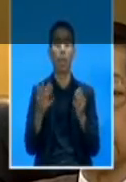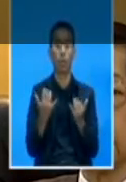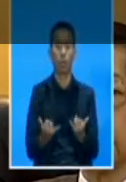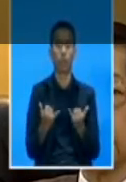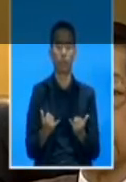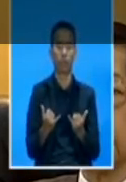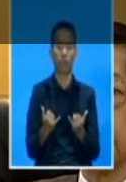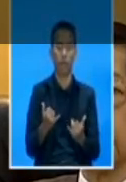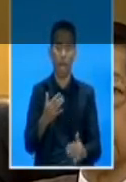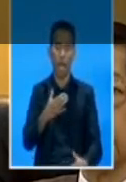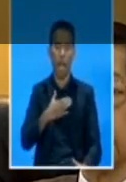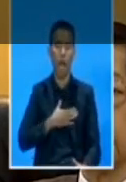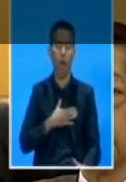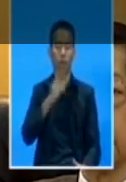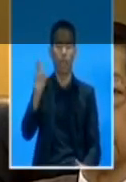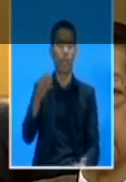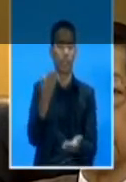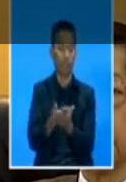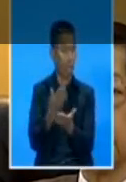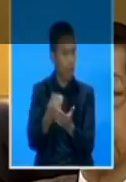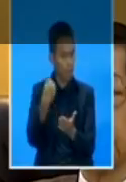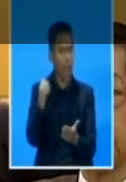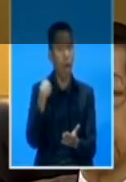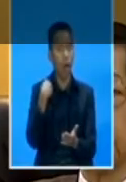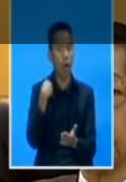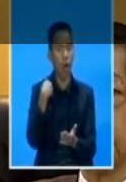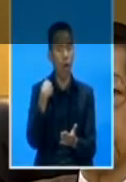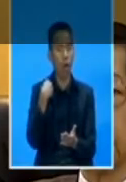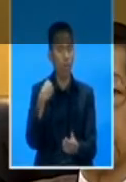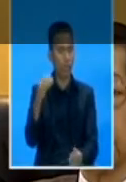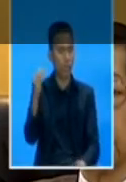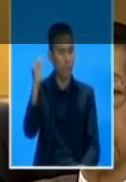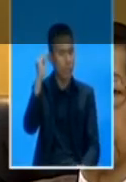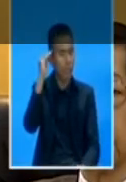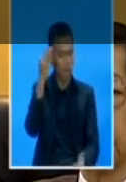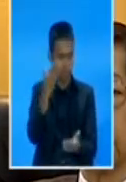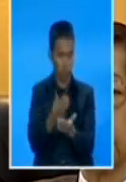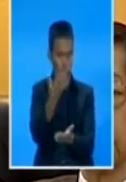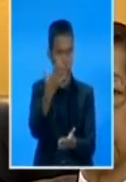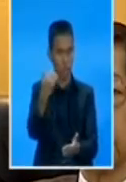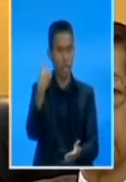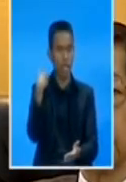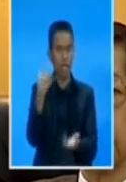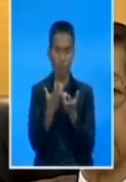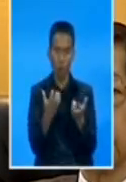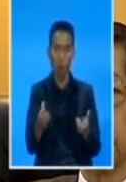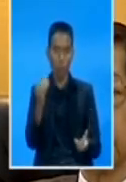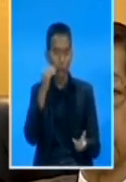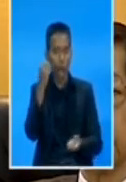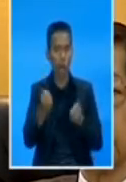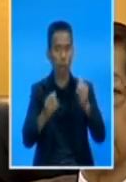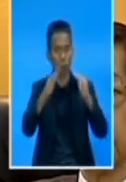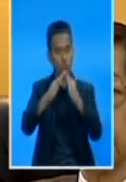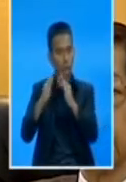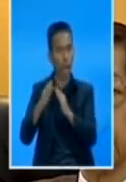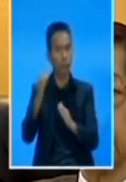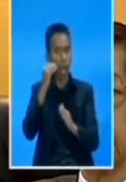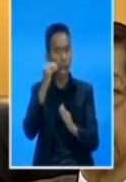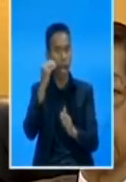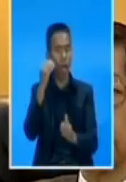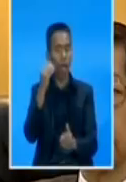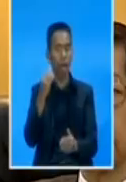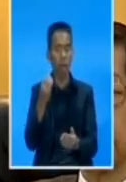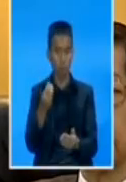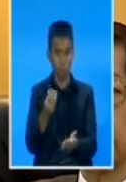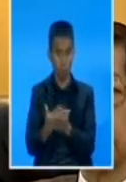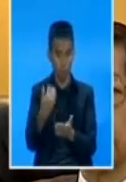เราใช้การมีเงินพอไหมเชื่อในตัวเงินเชื่อในหลักทรัพย์มากกว่าความเสี่ยงในการที่จะหนีหรือ